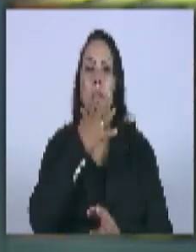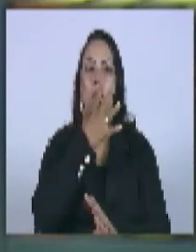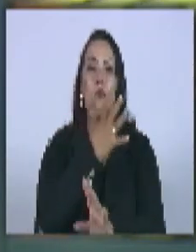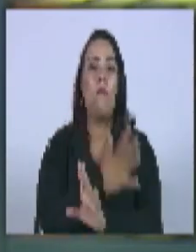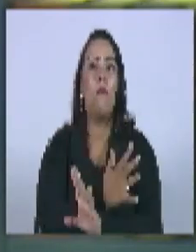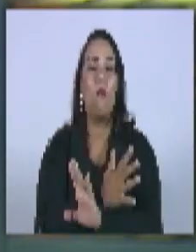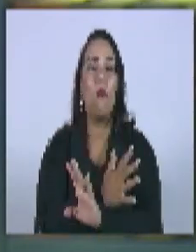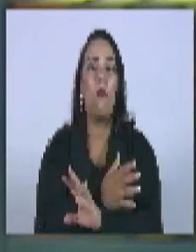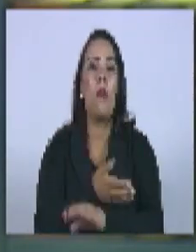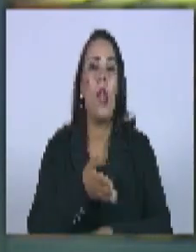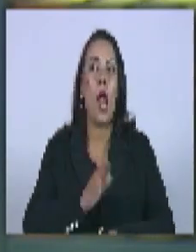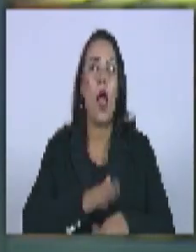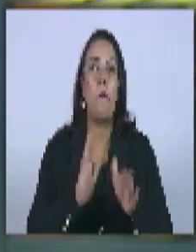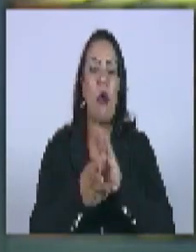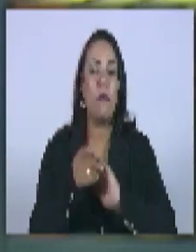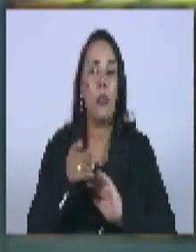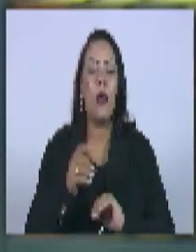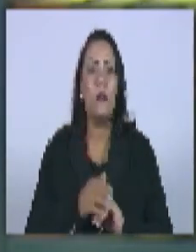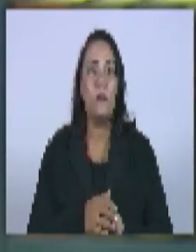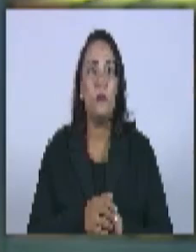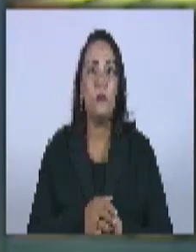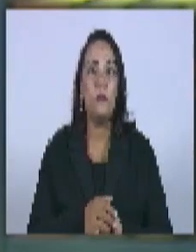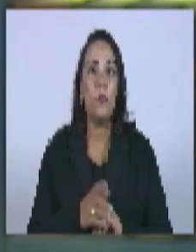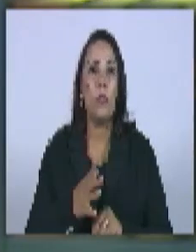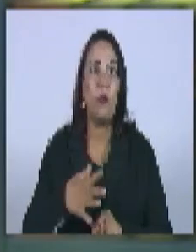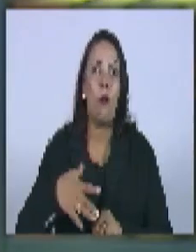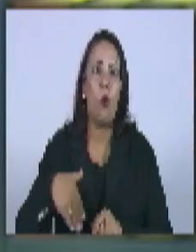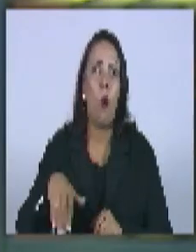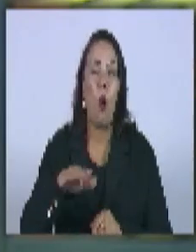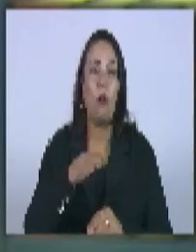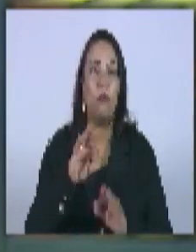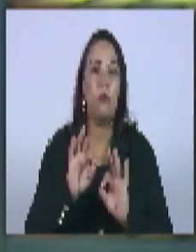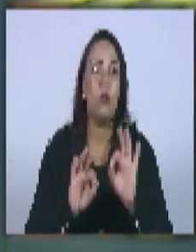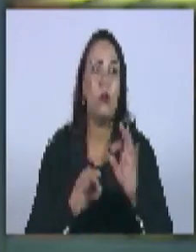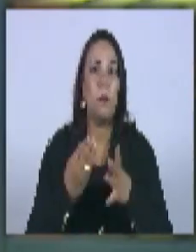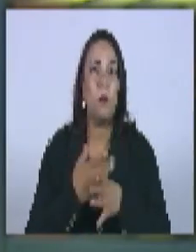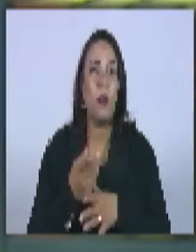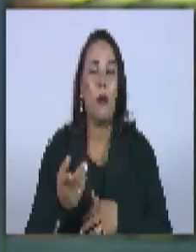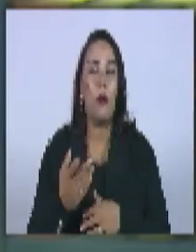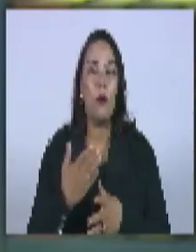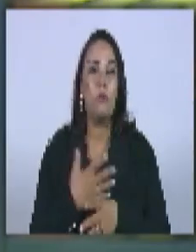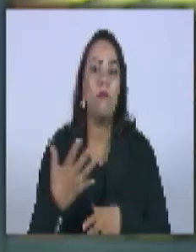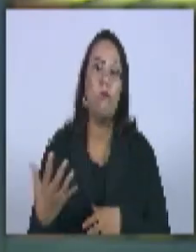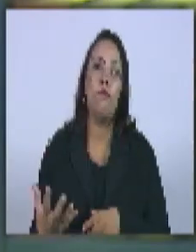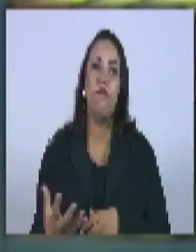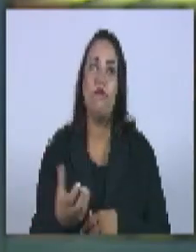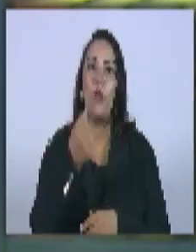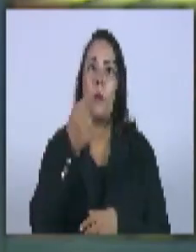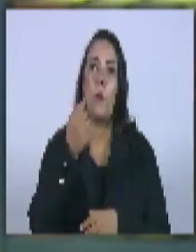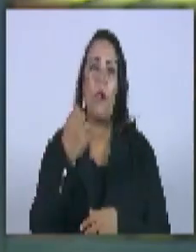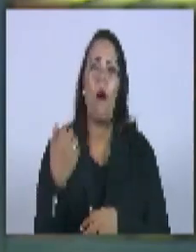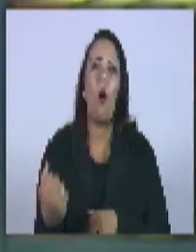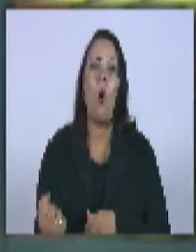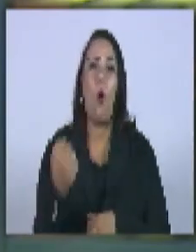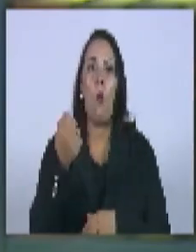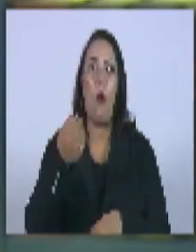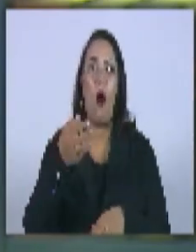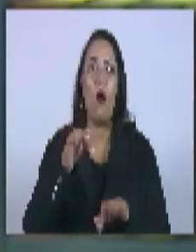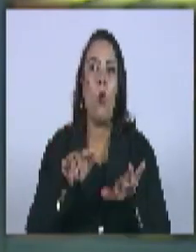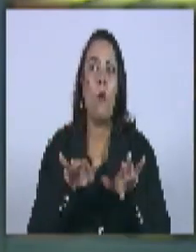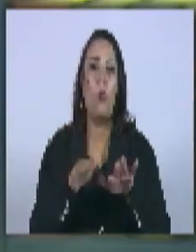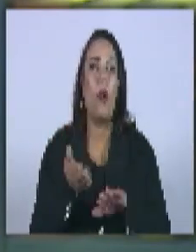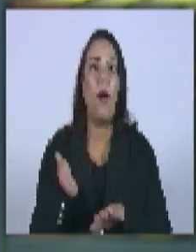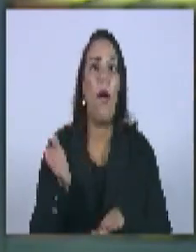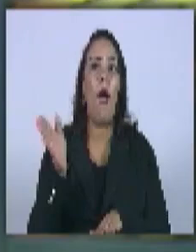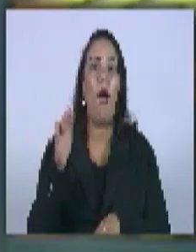هذا الملف طبعا هذه التنظيمات بتمتلك قدرات تقنيه عاليه يعني الذين